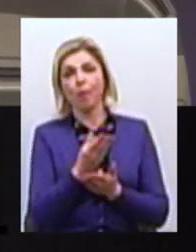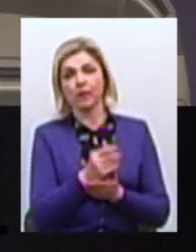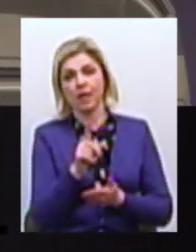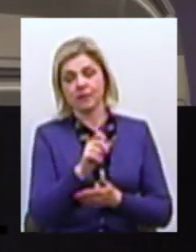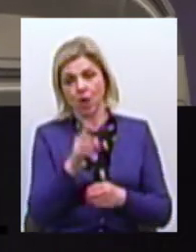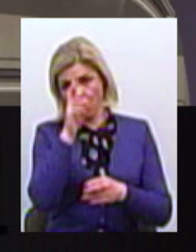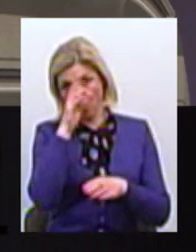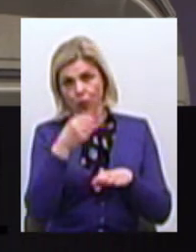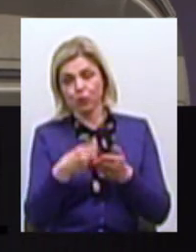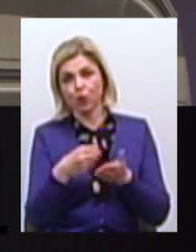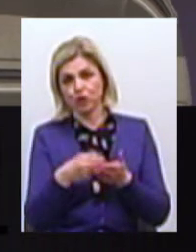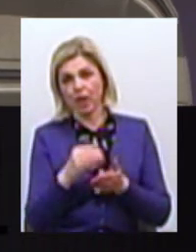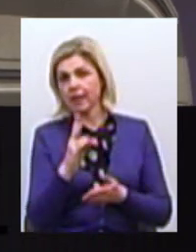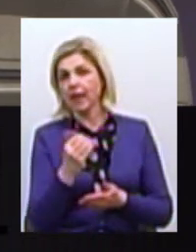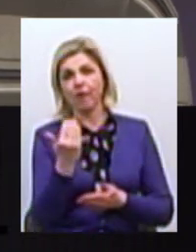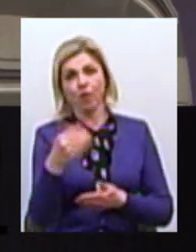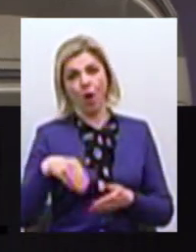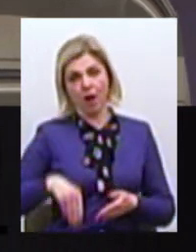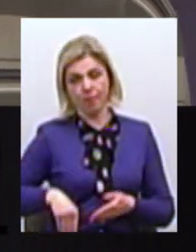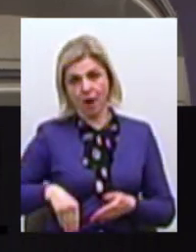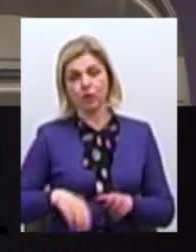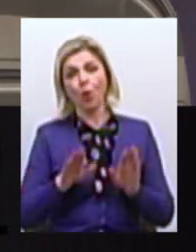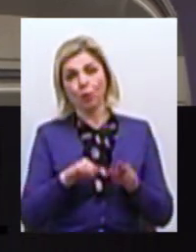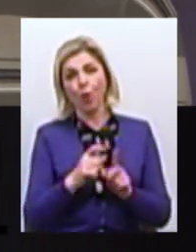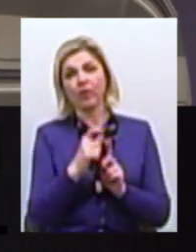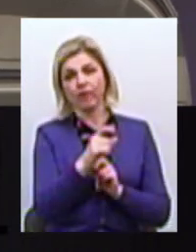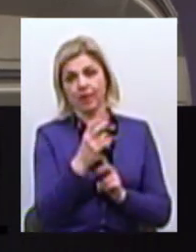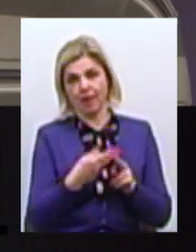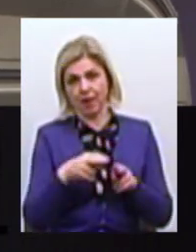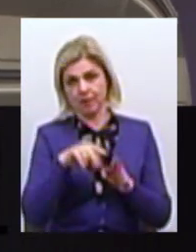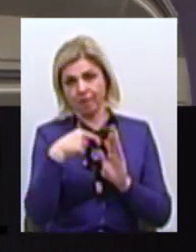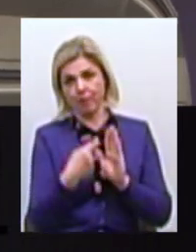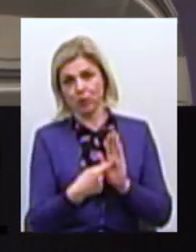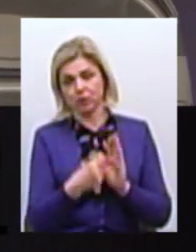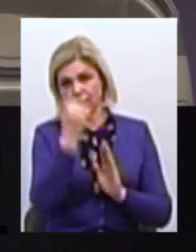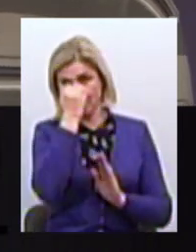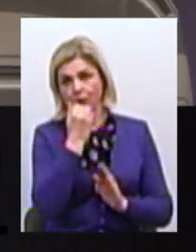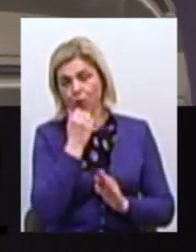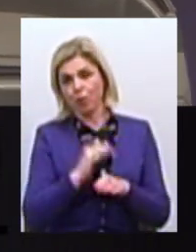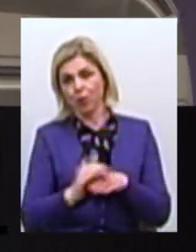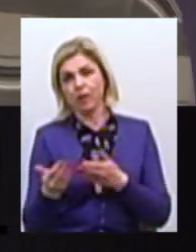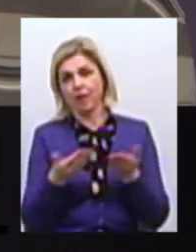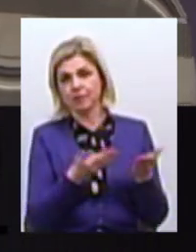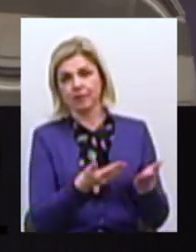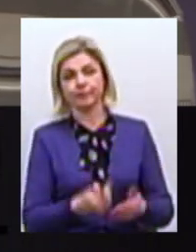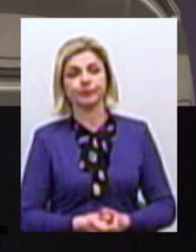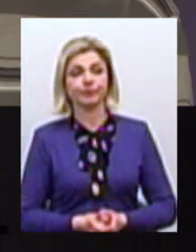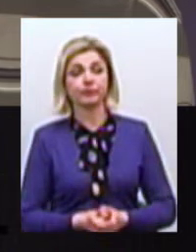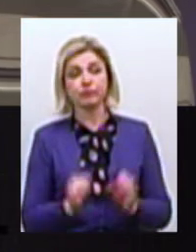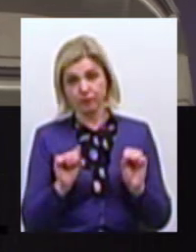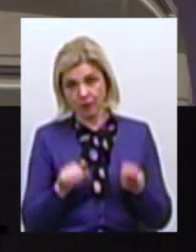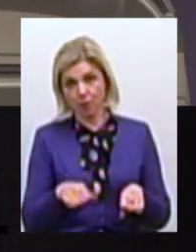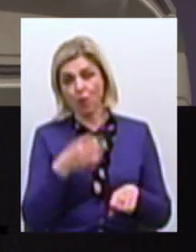счет бюджета, не из его кармана. Пускай он ответит на этот вопрос. Спасибо большое. Дякую. Ласка. Да, пожалуйста, я могу